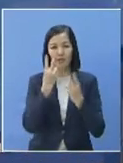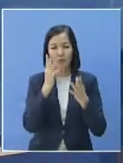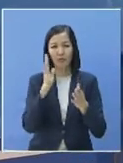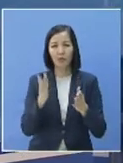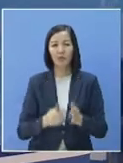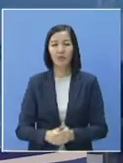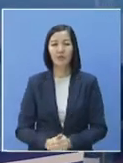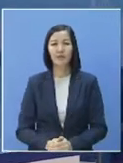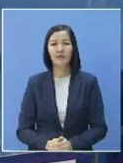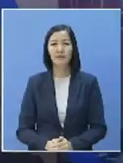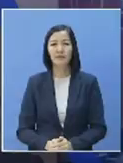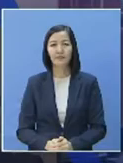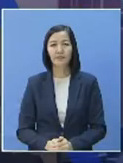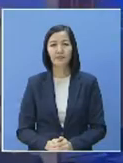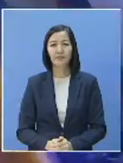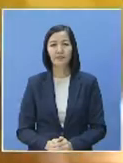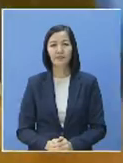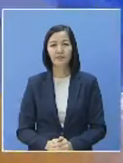хабарда көретіндеріміз.